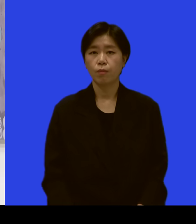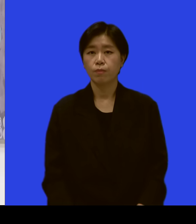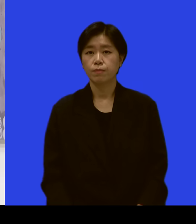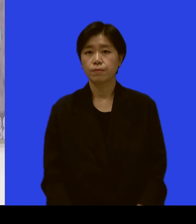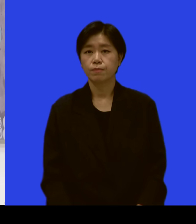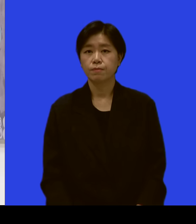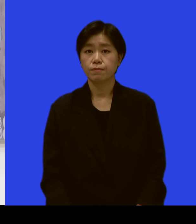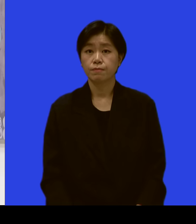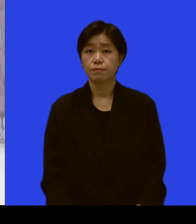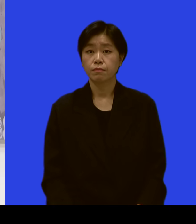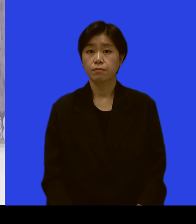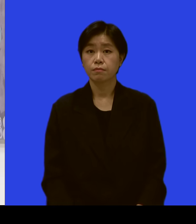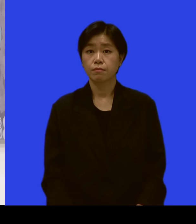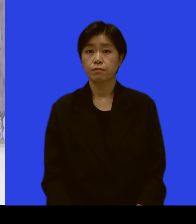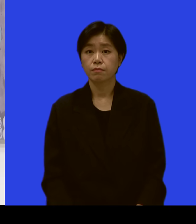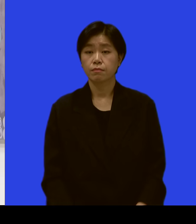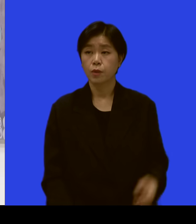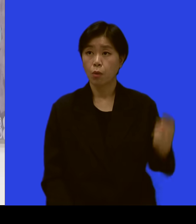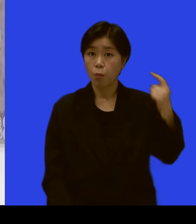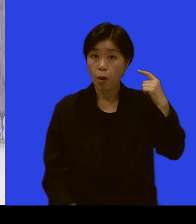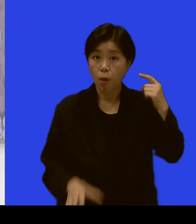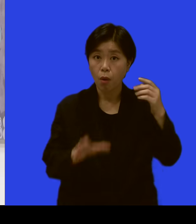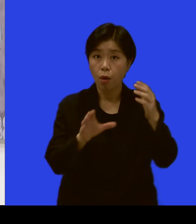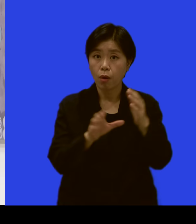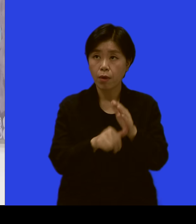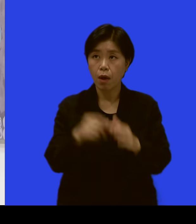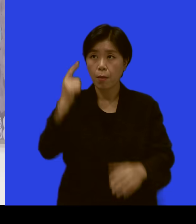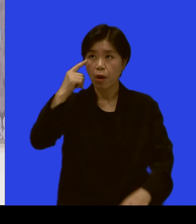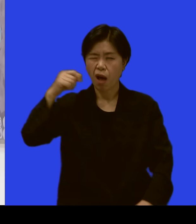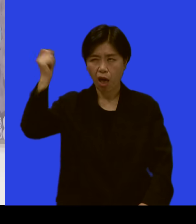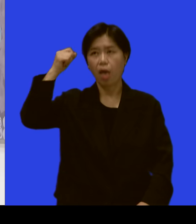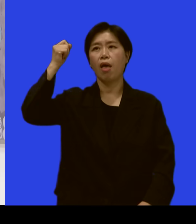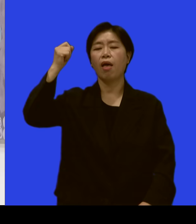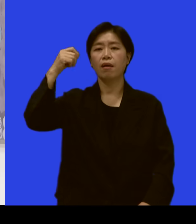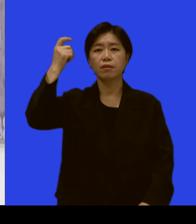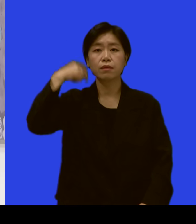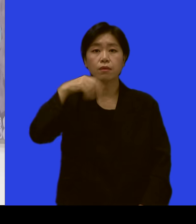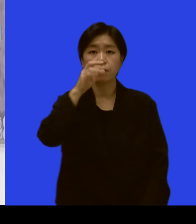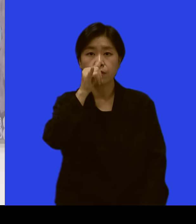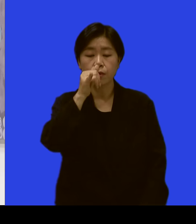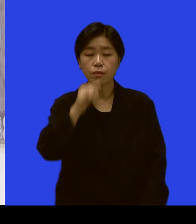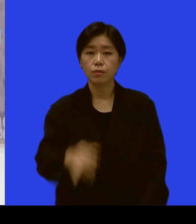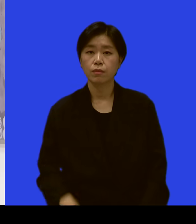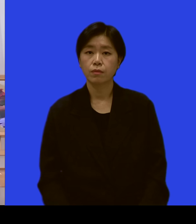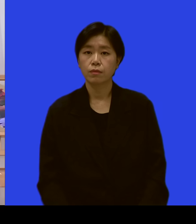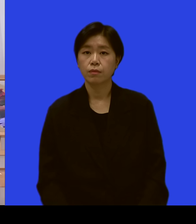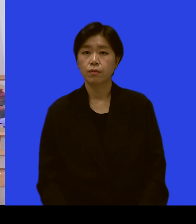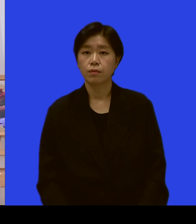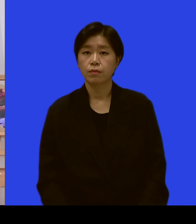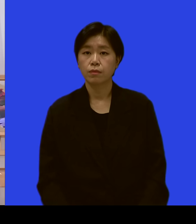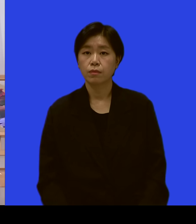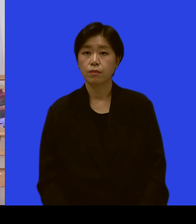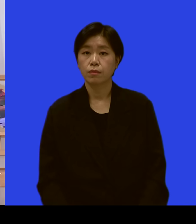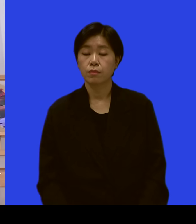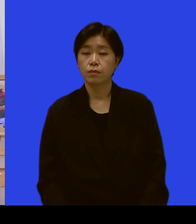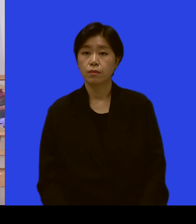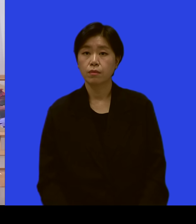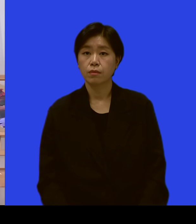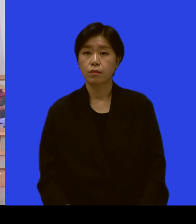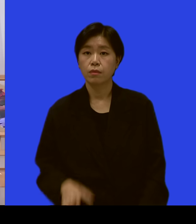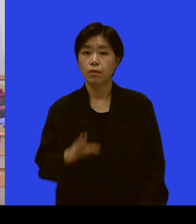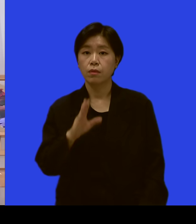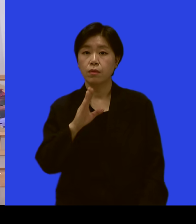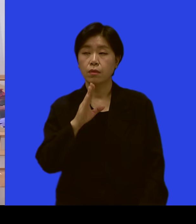근데 그러고 나서 그 소식을 딱 듣는데 머리가 띵 하고 맞는 듯한 느낌이 들면서 예. 되게